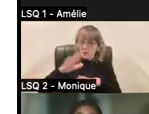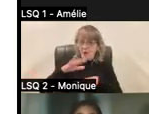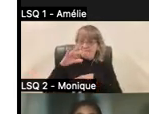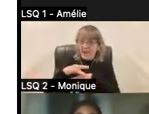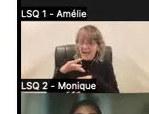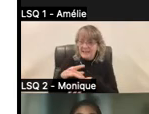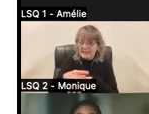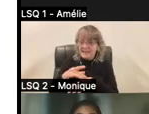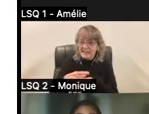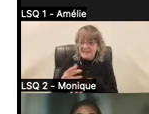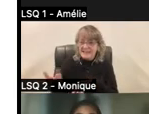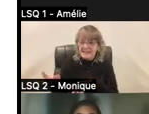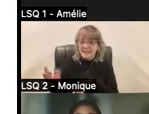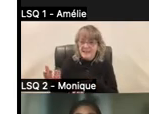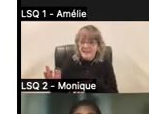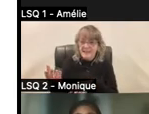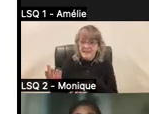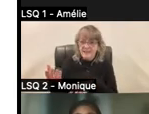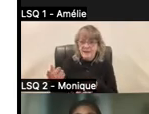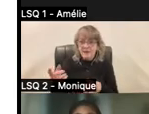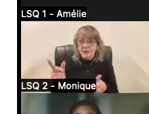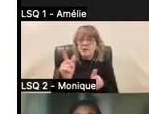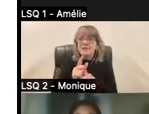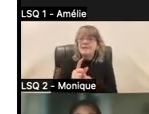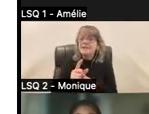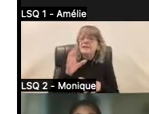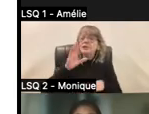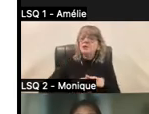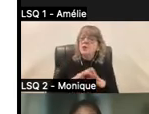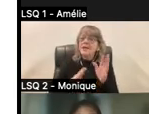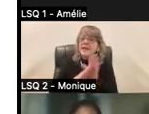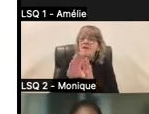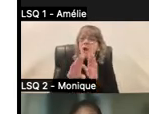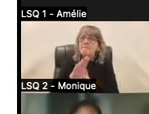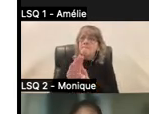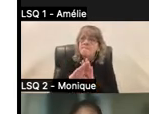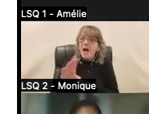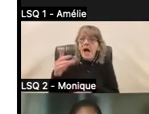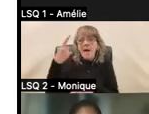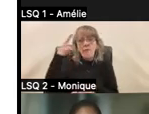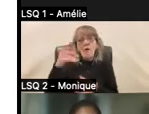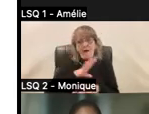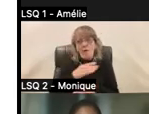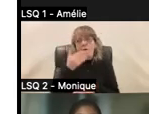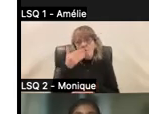que, ainsi que sur le développement et le parcours de soins appropriés.